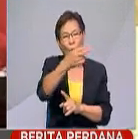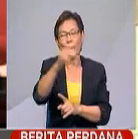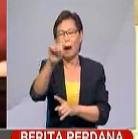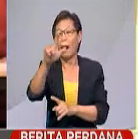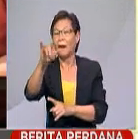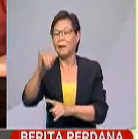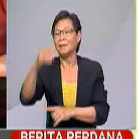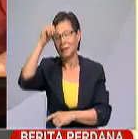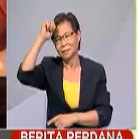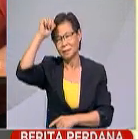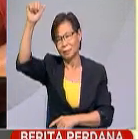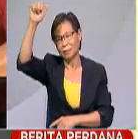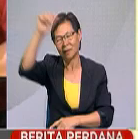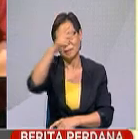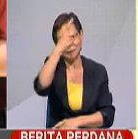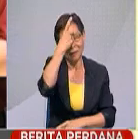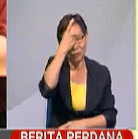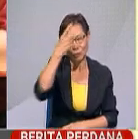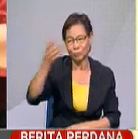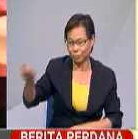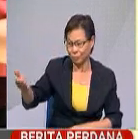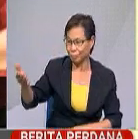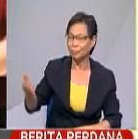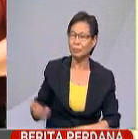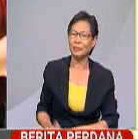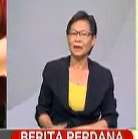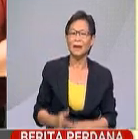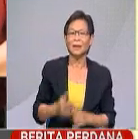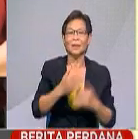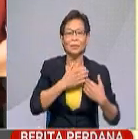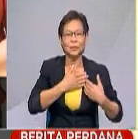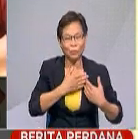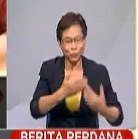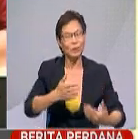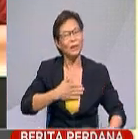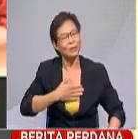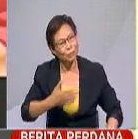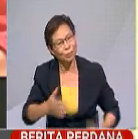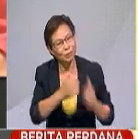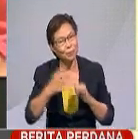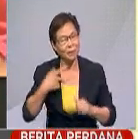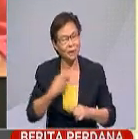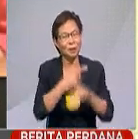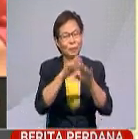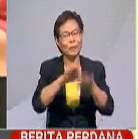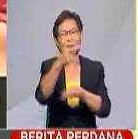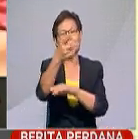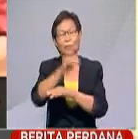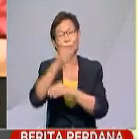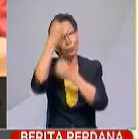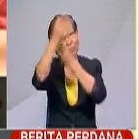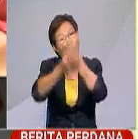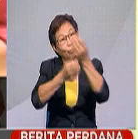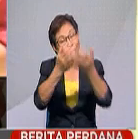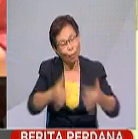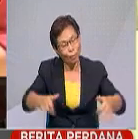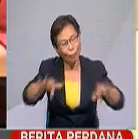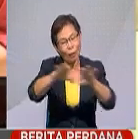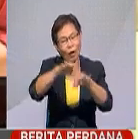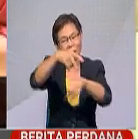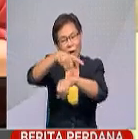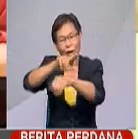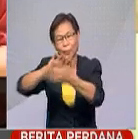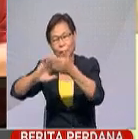Yunus. Assalamualaikum Datuk. Waalaikumsalam warahmatullahi wabarakatuh. Baik, terima kasih Datuk kerana sudi bersama dengan kami di Berita RTM. Jadi mungkin Datuk boleh kongsikan antara signifikan